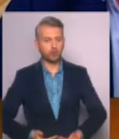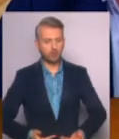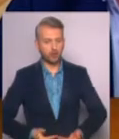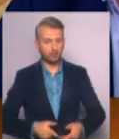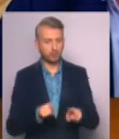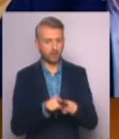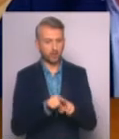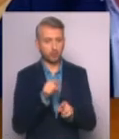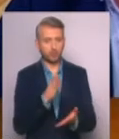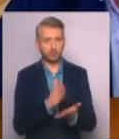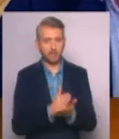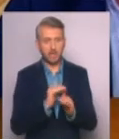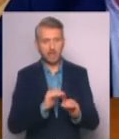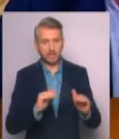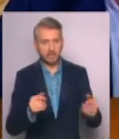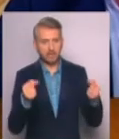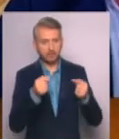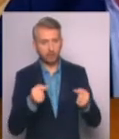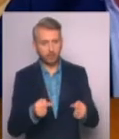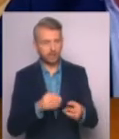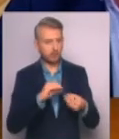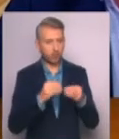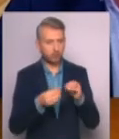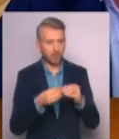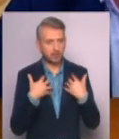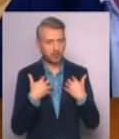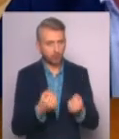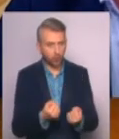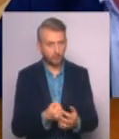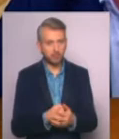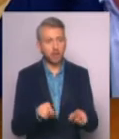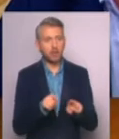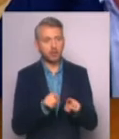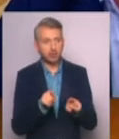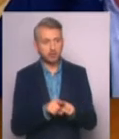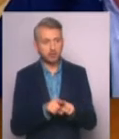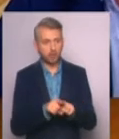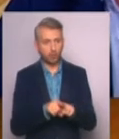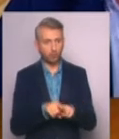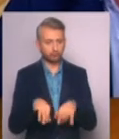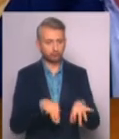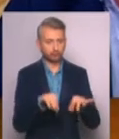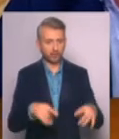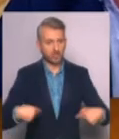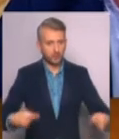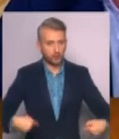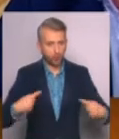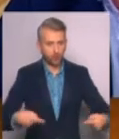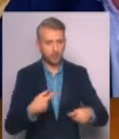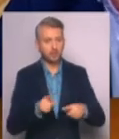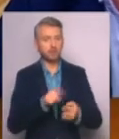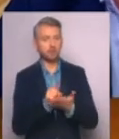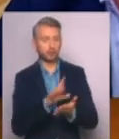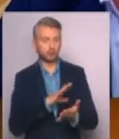там діти є з відповідними, скажімо так, проблемами зі здоров'ям, і вони так само рухаються на візочках, і це має бути забезпечено